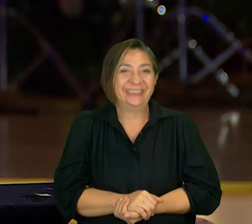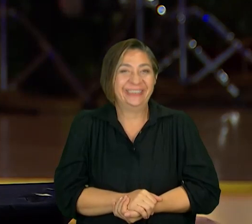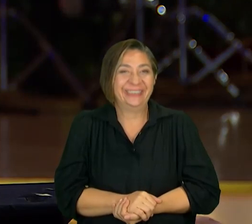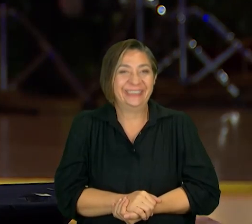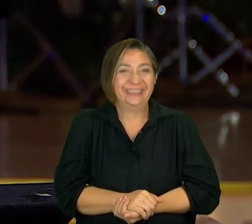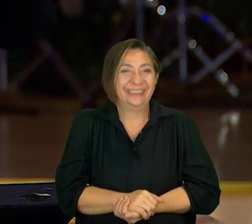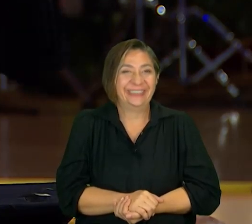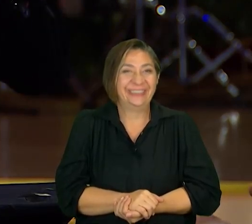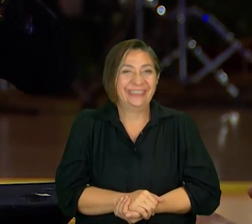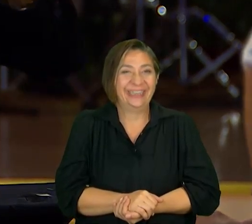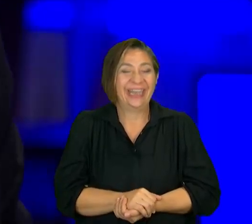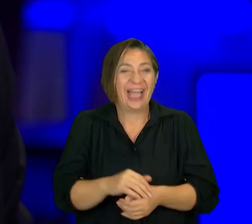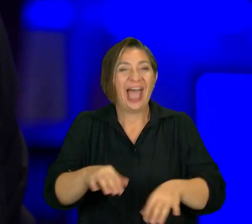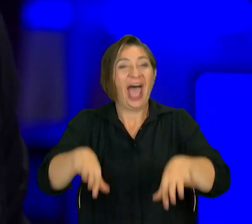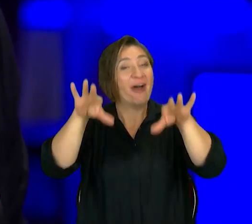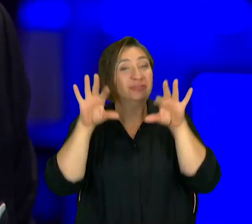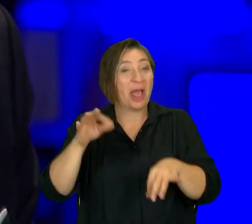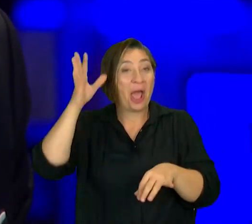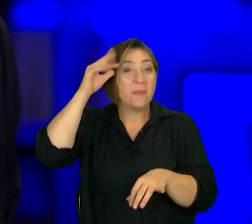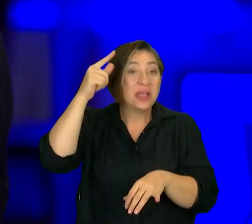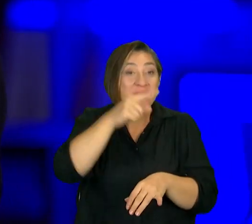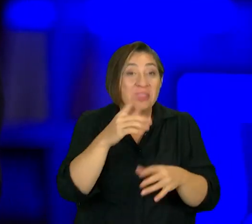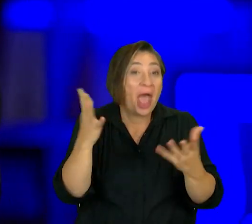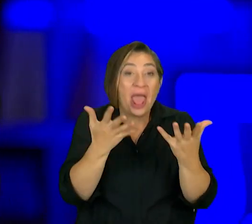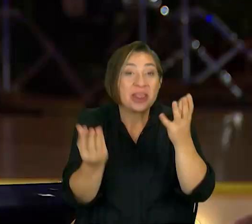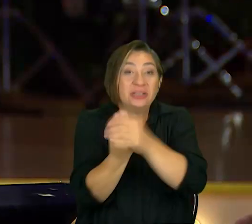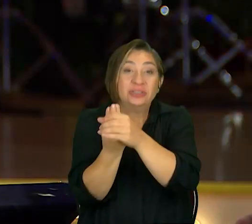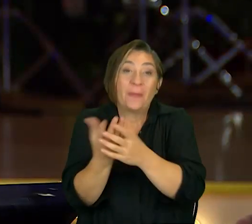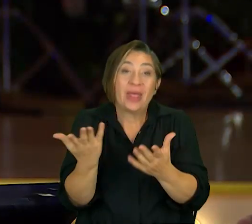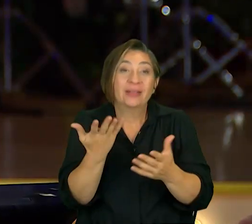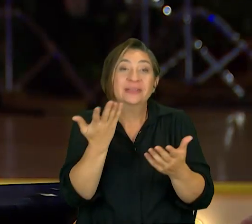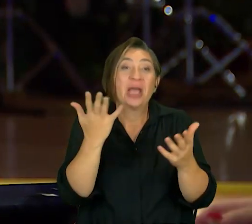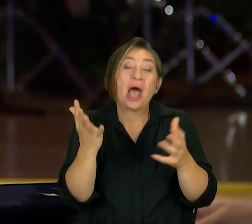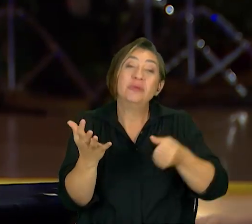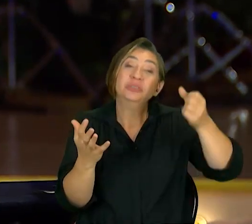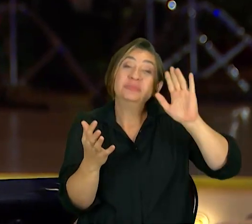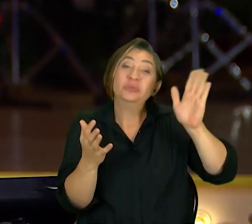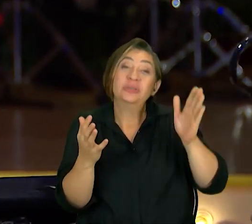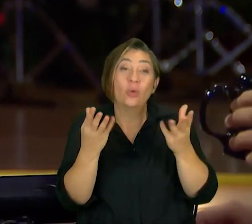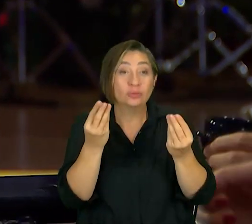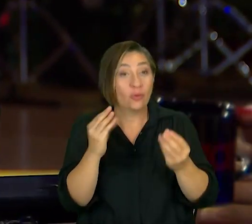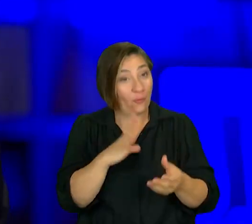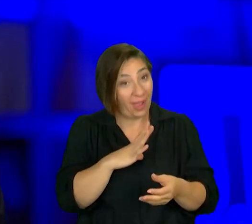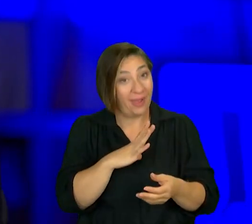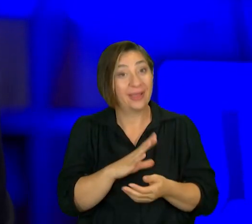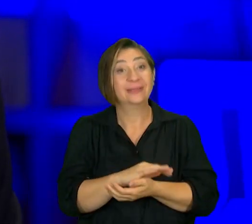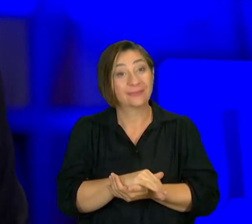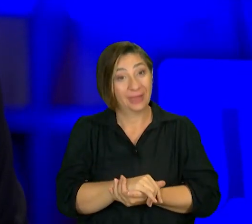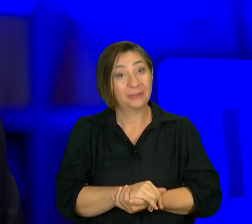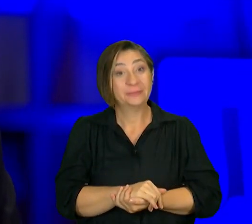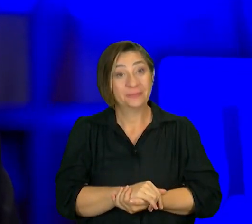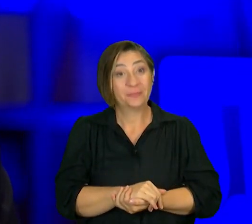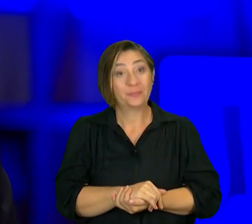Yani kimse olmadığını... Avustralya'da, Amerika'da filan. Zamanında yapmıştır, yok. Almıştır, gitmiştir. Öyle de çok oluyor. Var. Öyle de